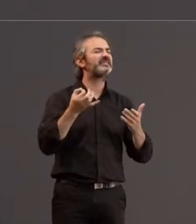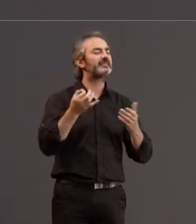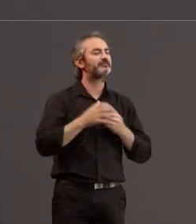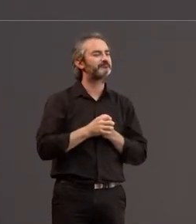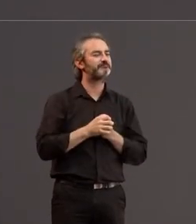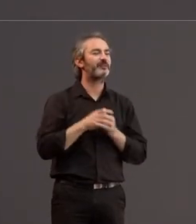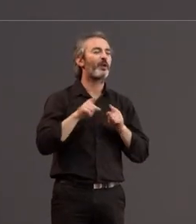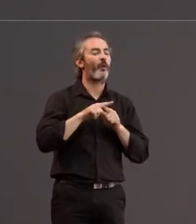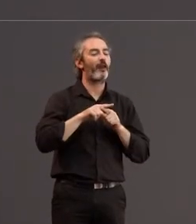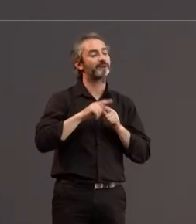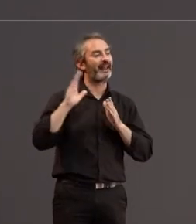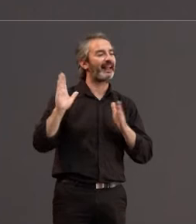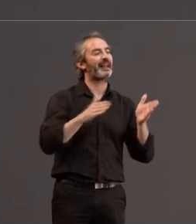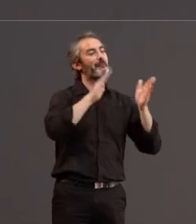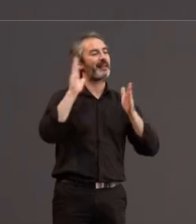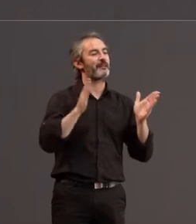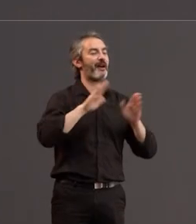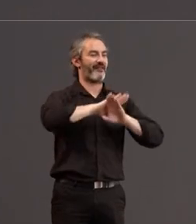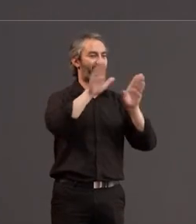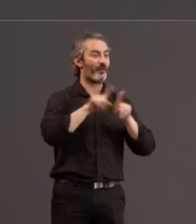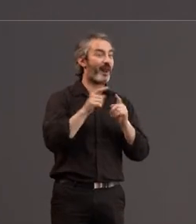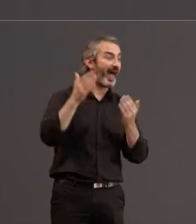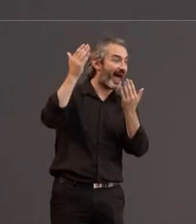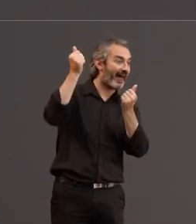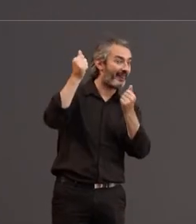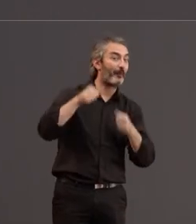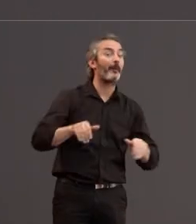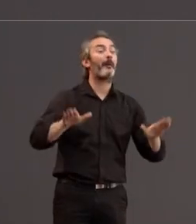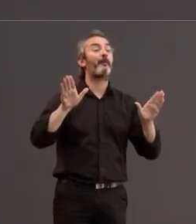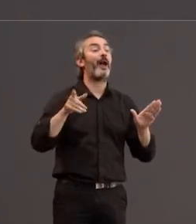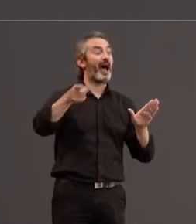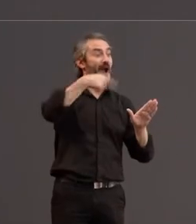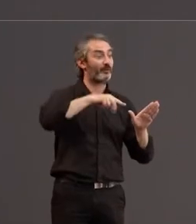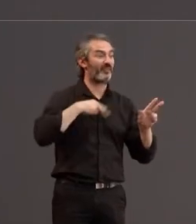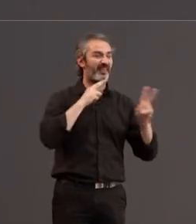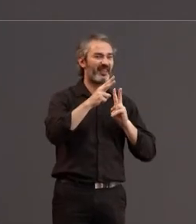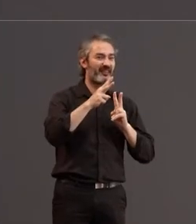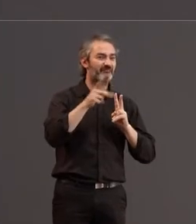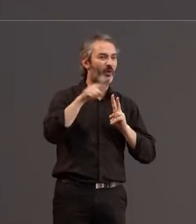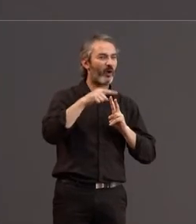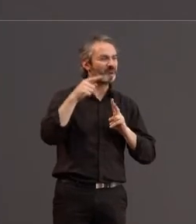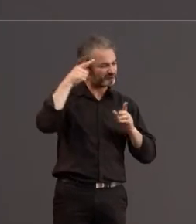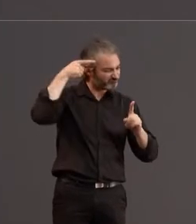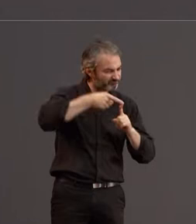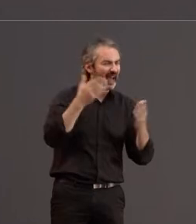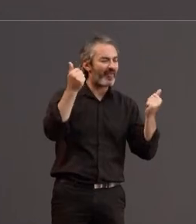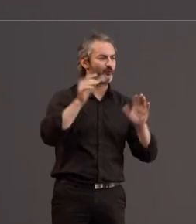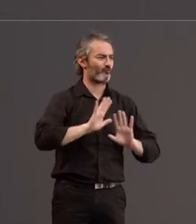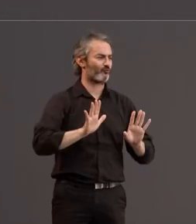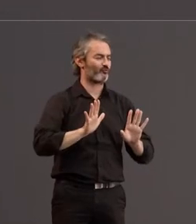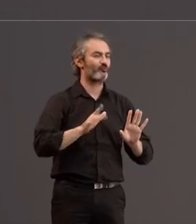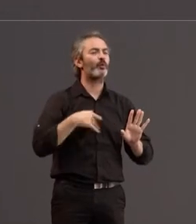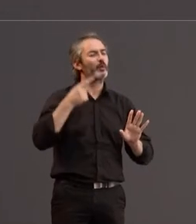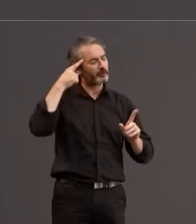el final d'una etapa, simbolitzen un adéu, però nosaltres avui no volem que us centreu en això. Volem que